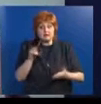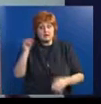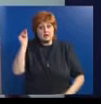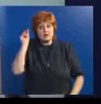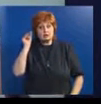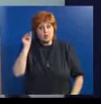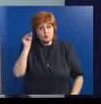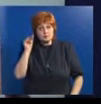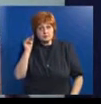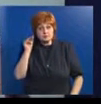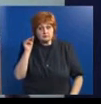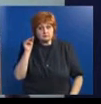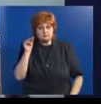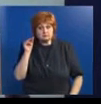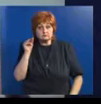научатся